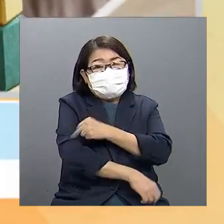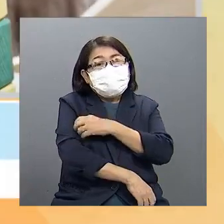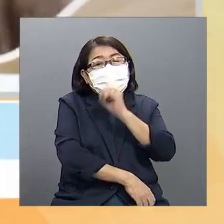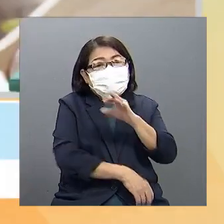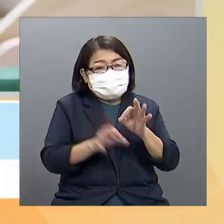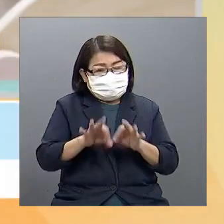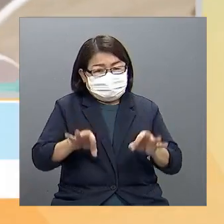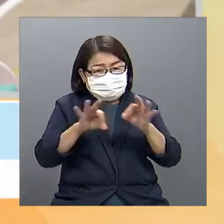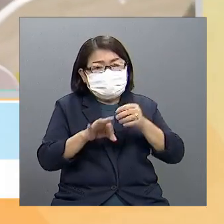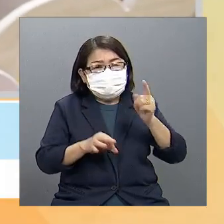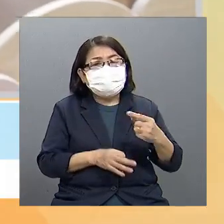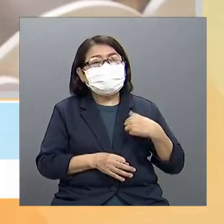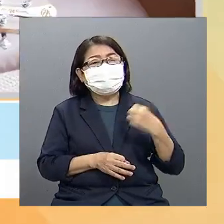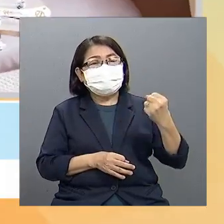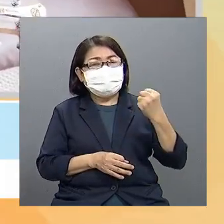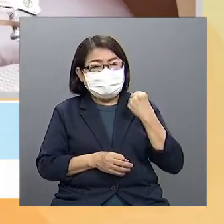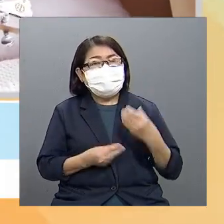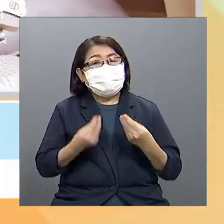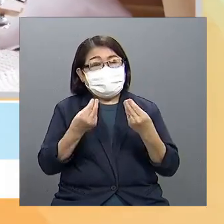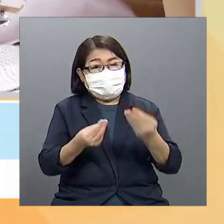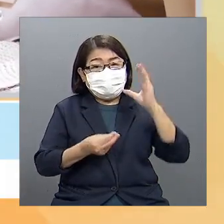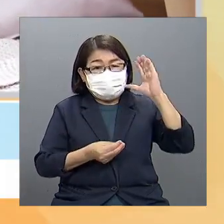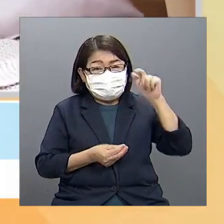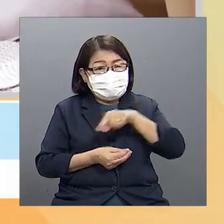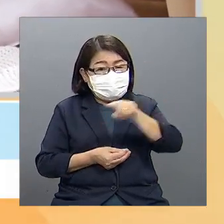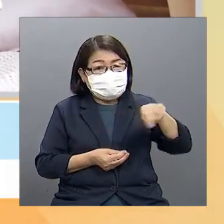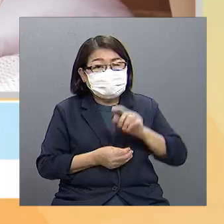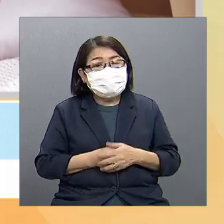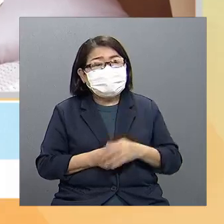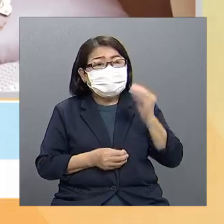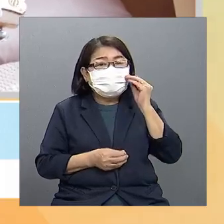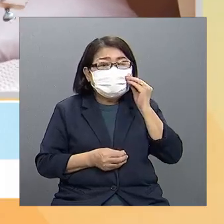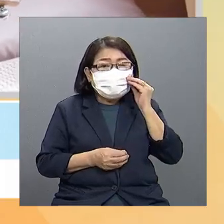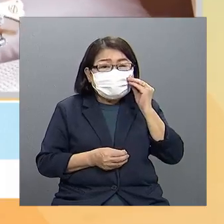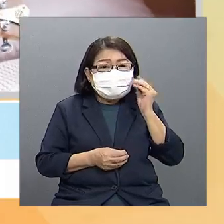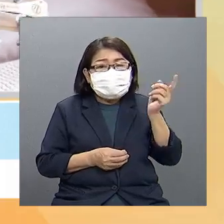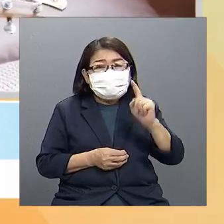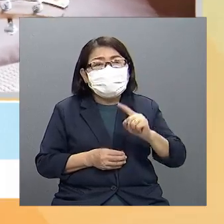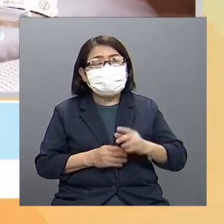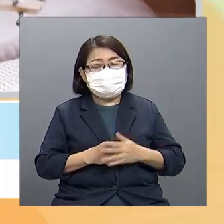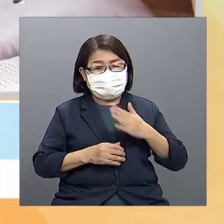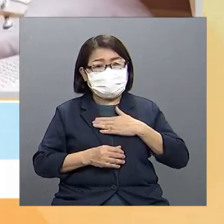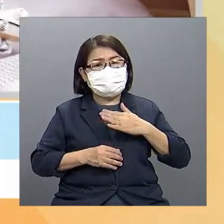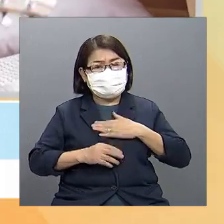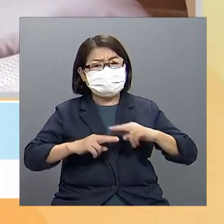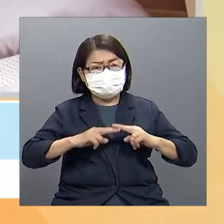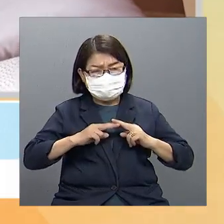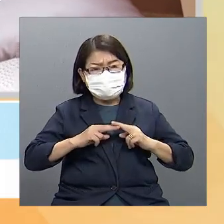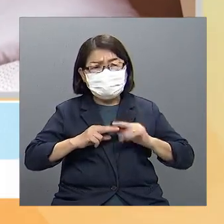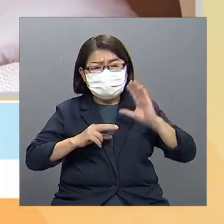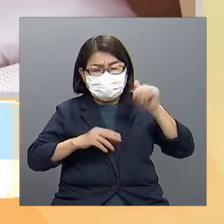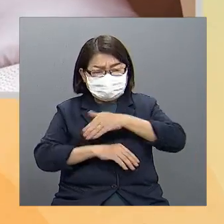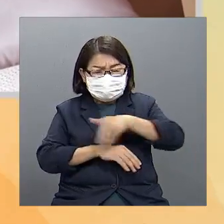จคุณพ่อคุณแม่ทุกคนนะคะหาพื้นที่ในบ้านที่เป็นของเราด้วยนะคะเป็นของเราส่วนตัวเลยนะคะและหาเวลาส่วนตั